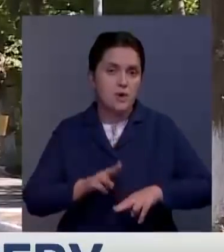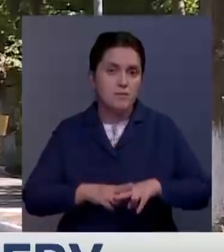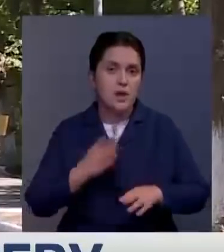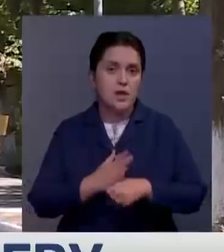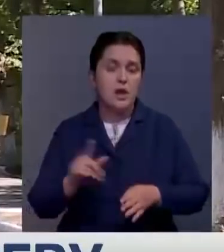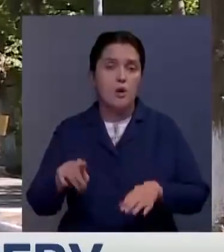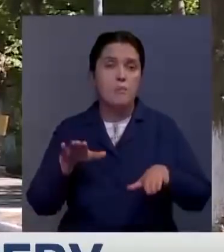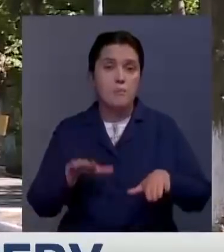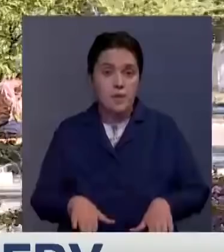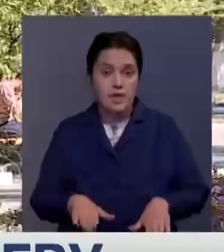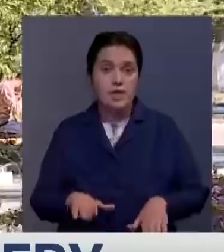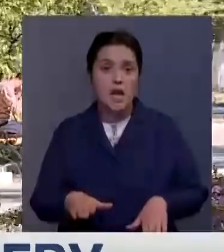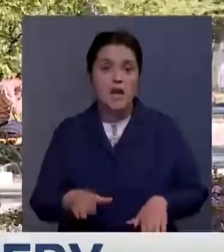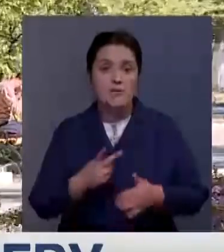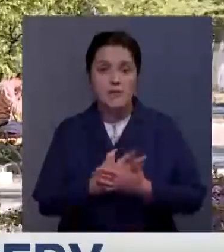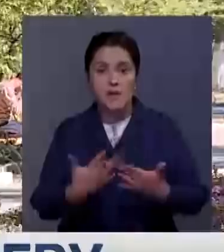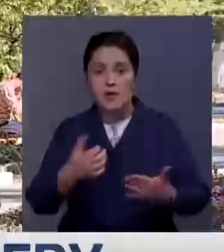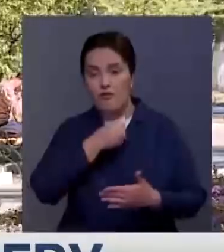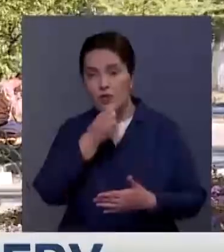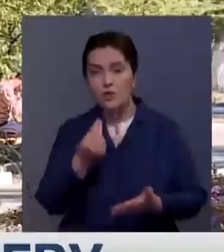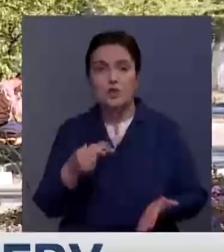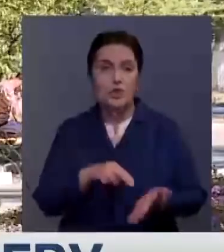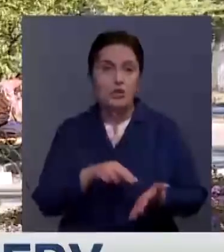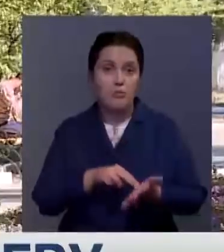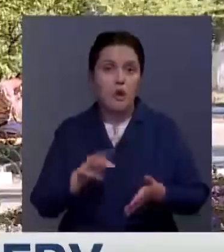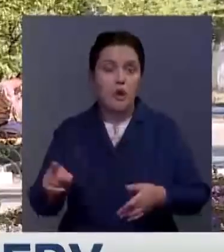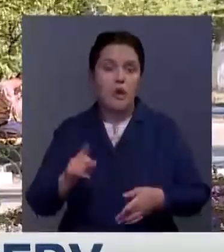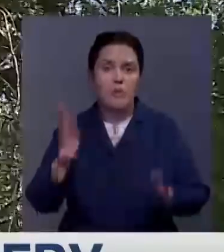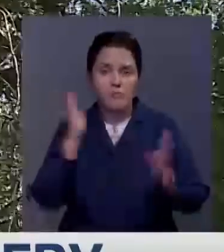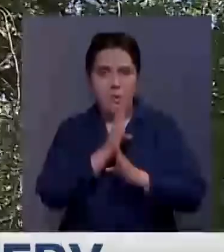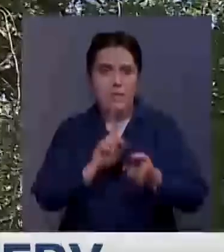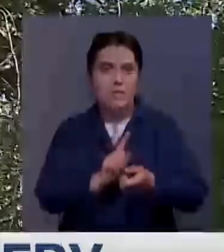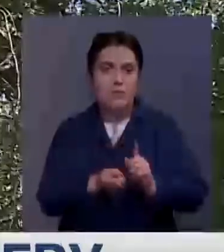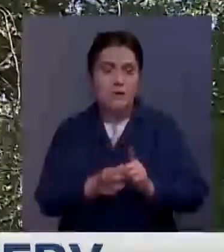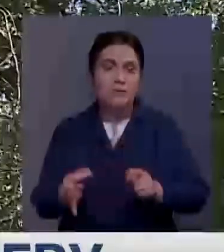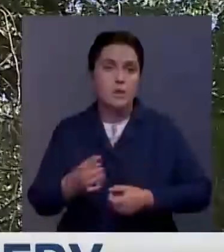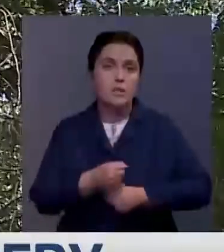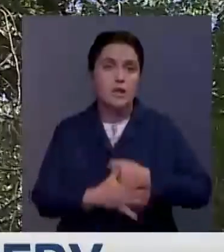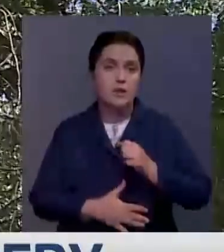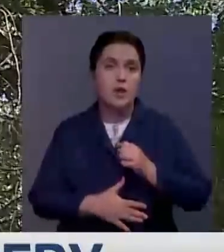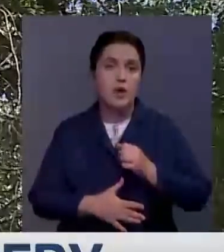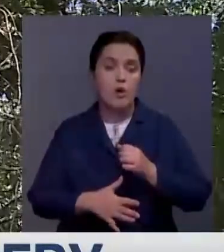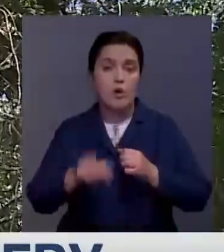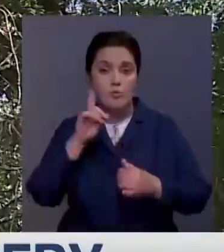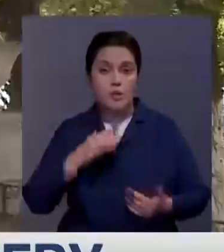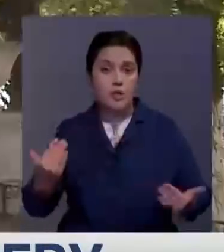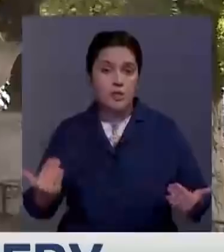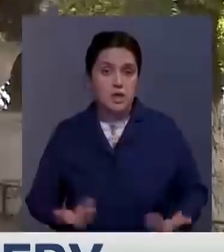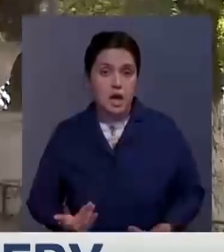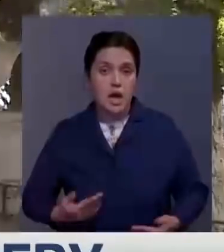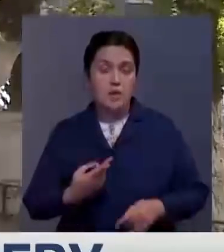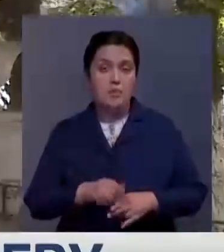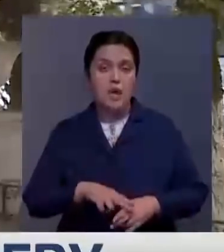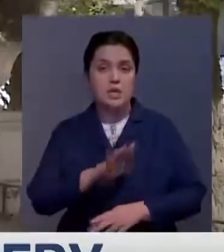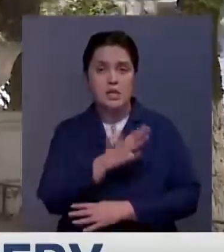его местоположение, вид, возраст и стоимость. Учитывая резко континентальный климат, в областном центре лучше всего приживаются вяз мелколистный